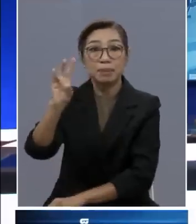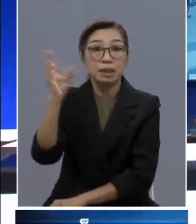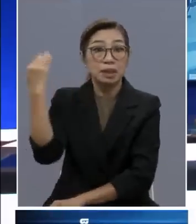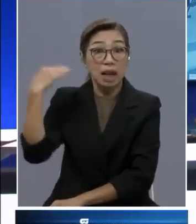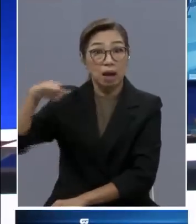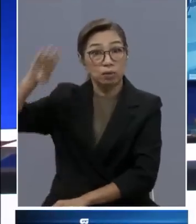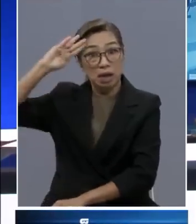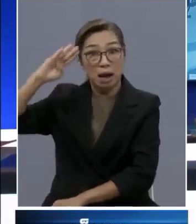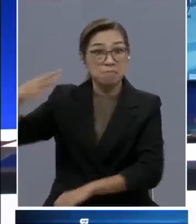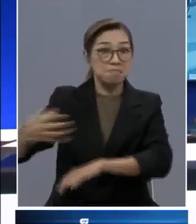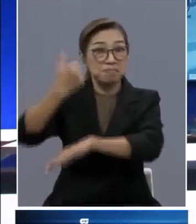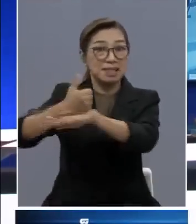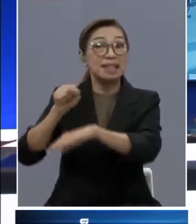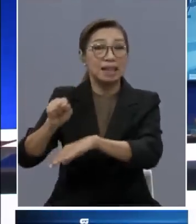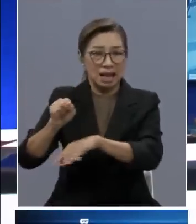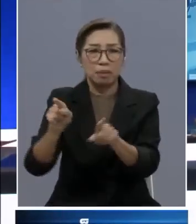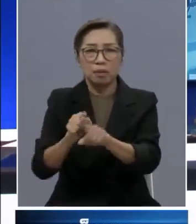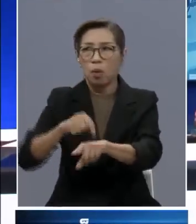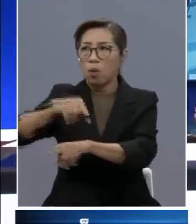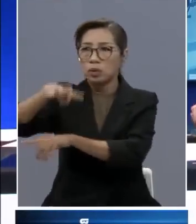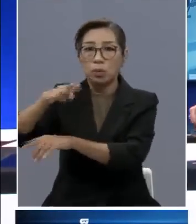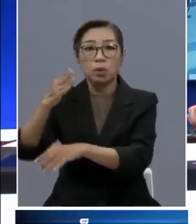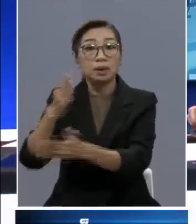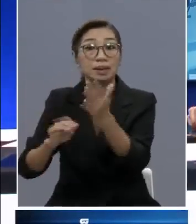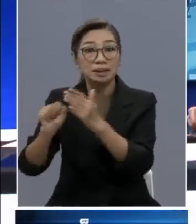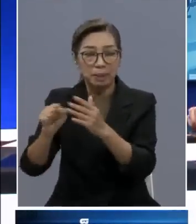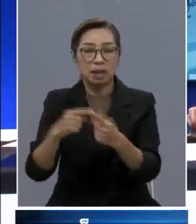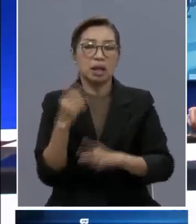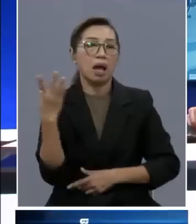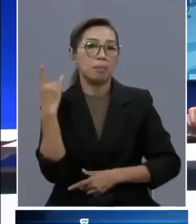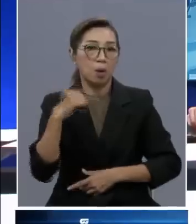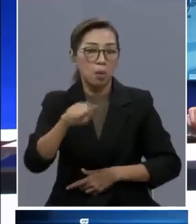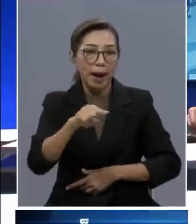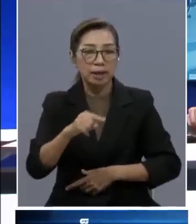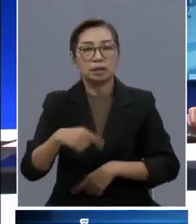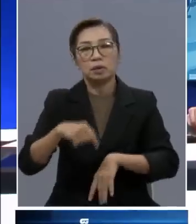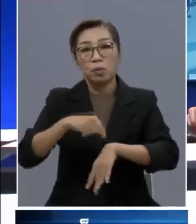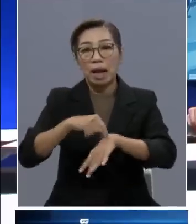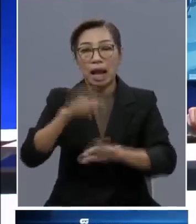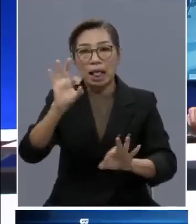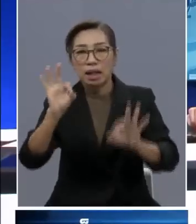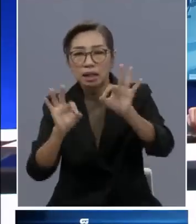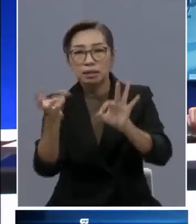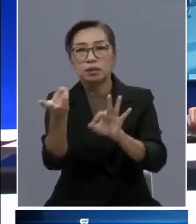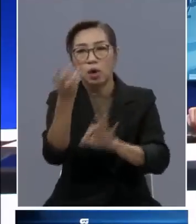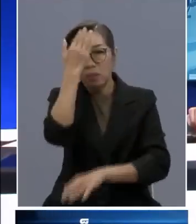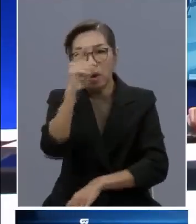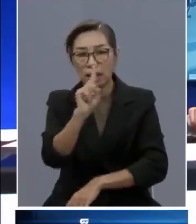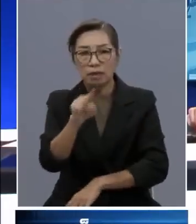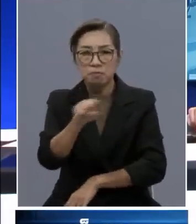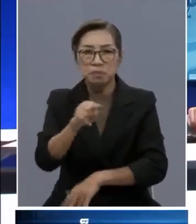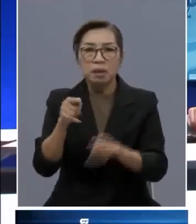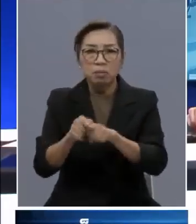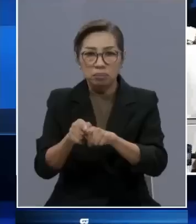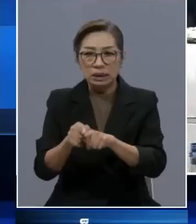ยนะครับ16:30 นแต่ว่าเมื่อวานนี้อาจจะมีการแถลงเนี่ยเลทไปเล็กน้อยเนี่ยนะครับเพราะว่าหลายฝ่ายเขาก็ไ